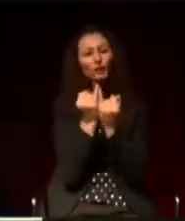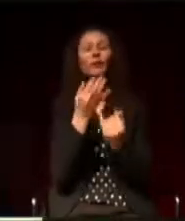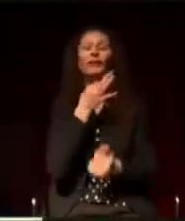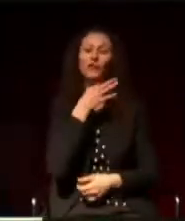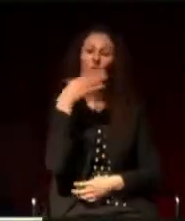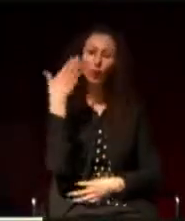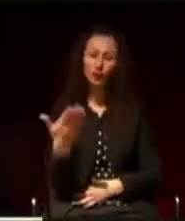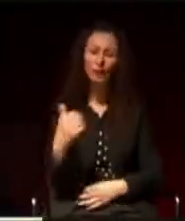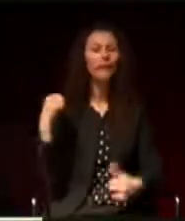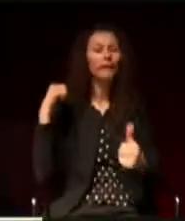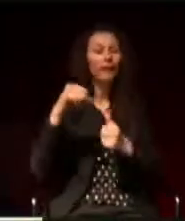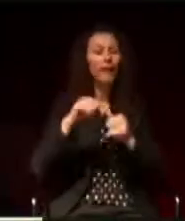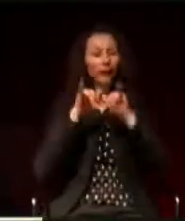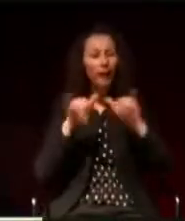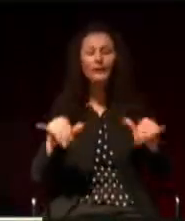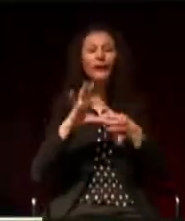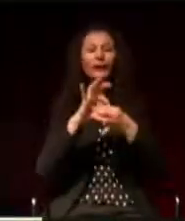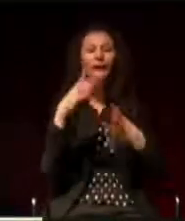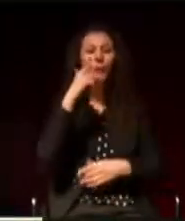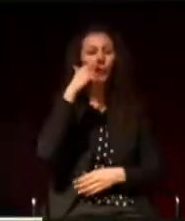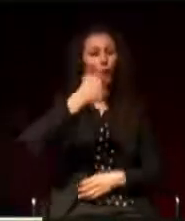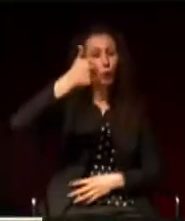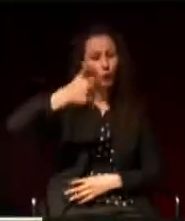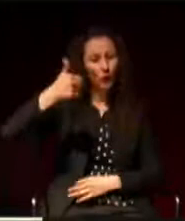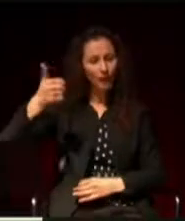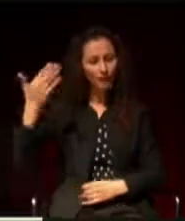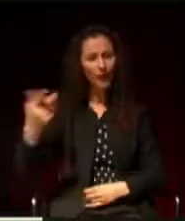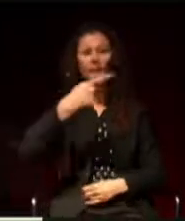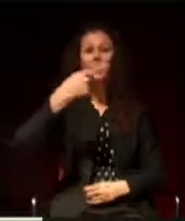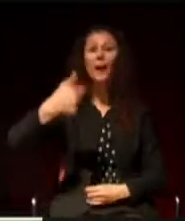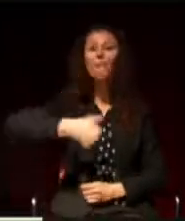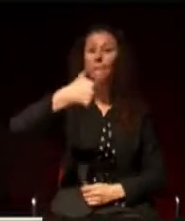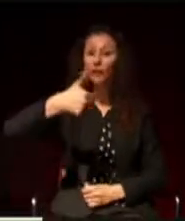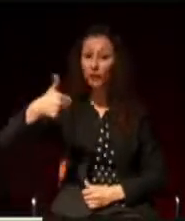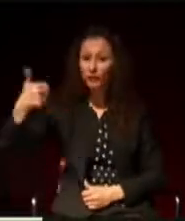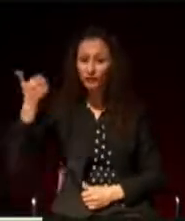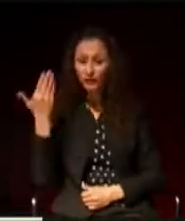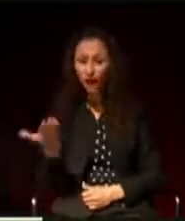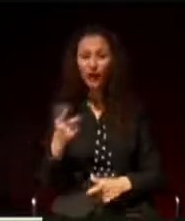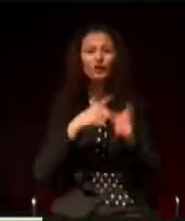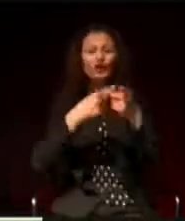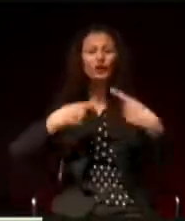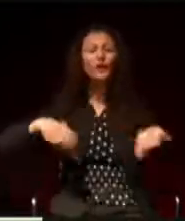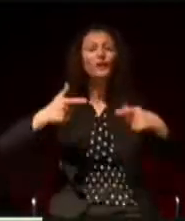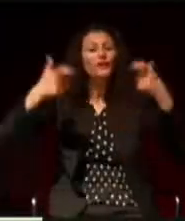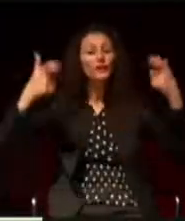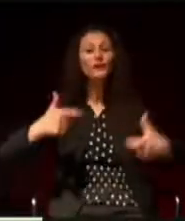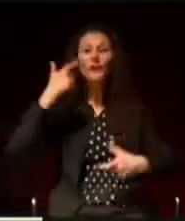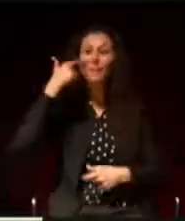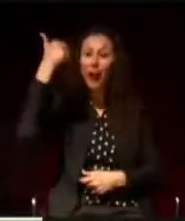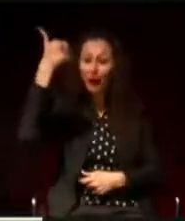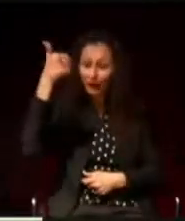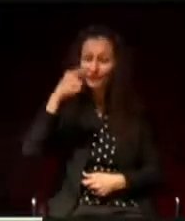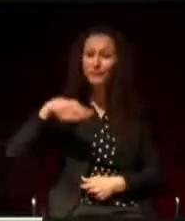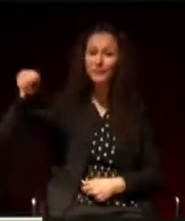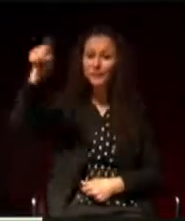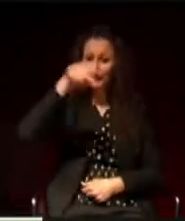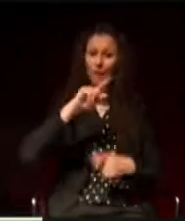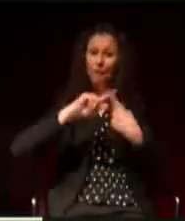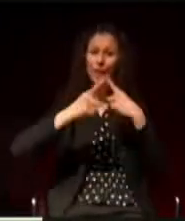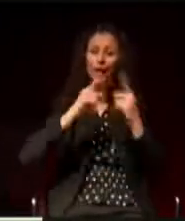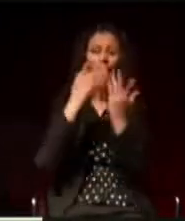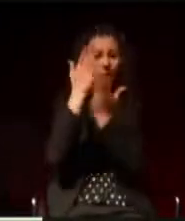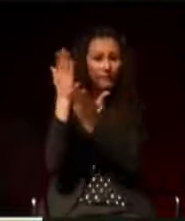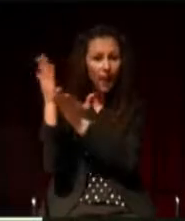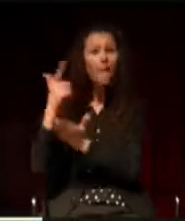geçemeyeceğim. Yine aynı şekilde ilgili müdürlüklerimize, daire başkanlarımıza, Çevre ve Şehircilik Bakanlığı